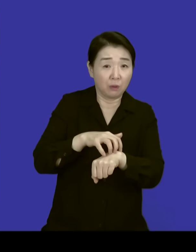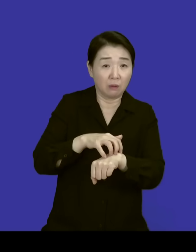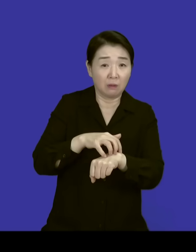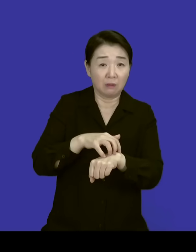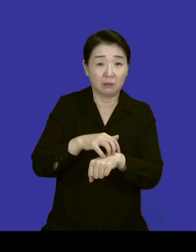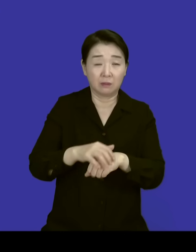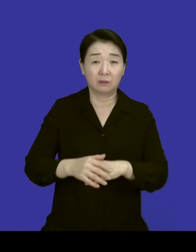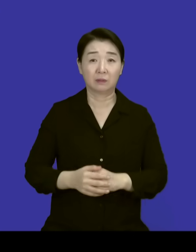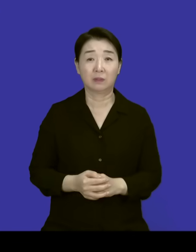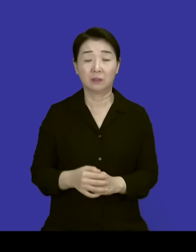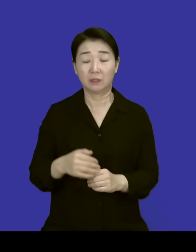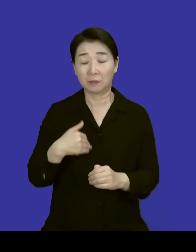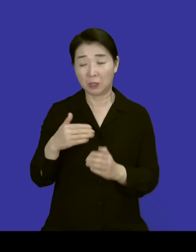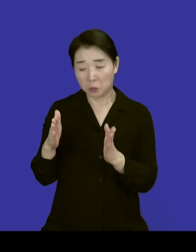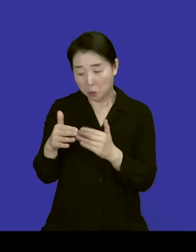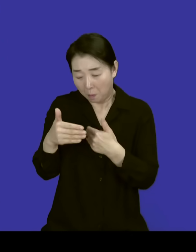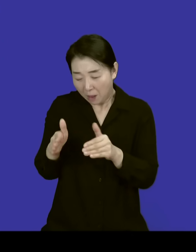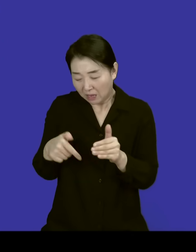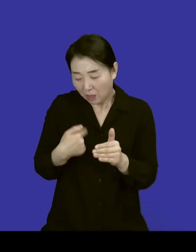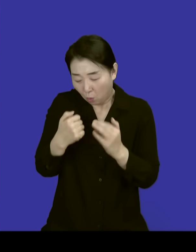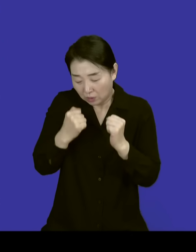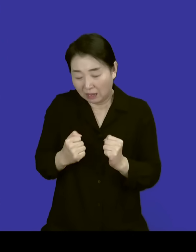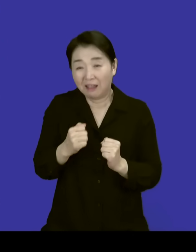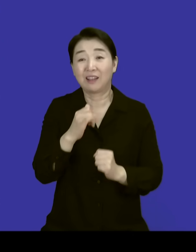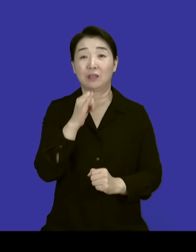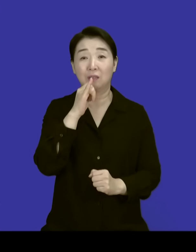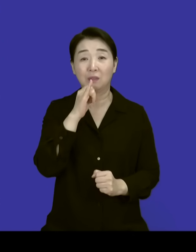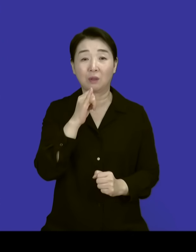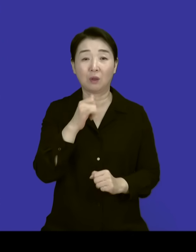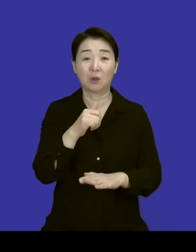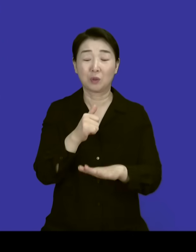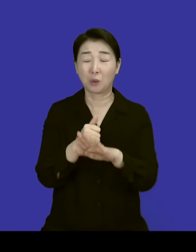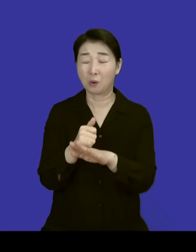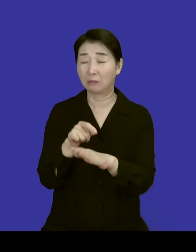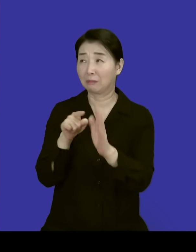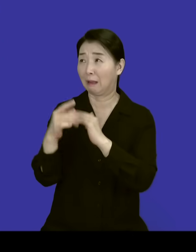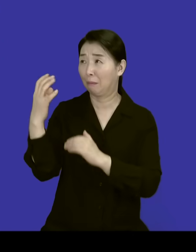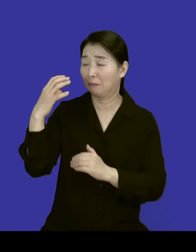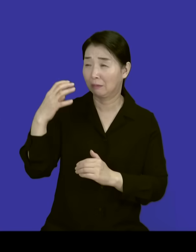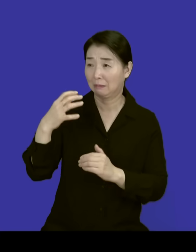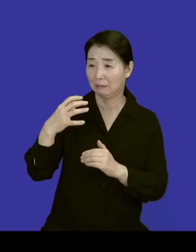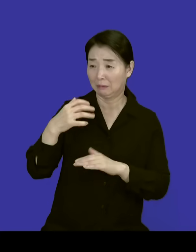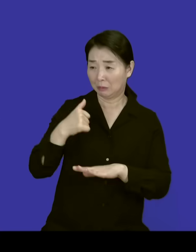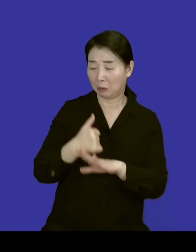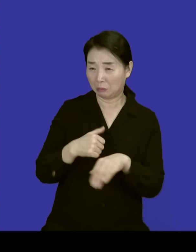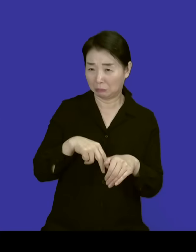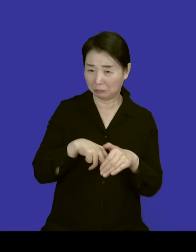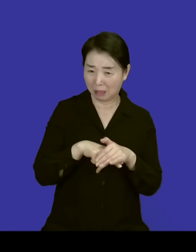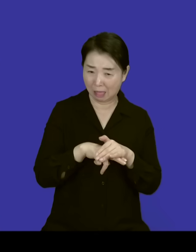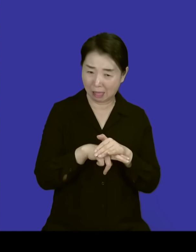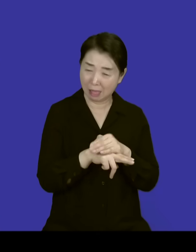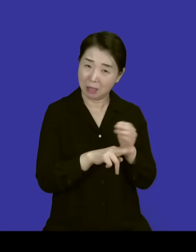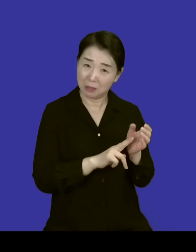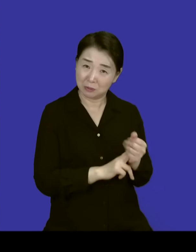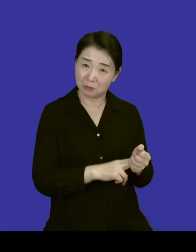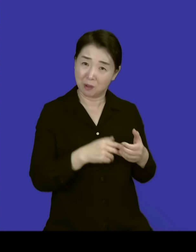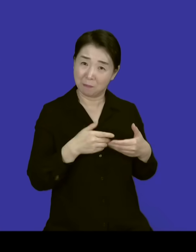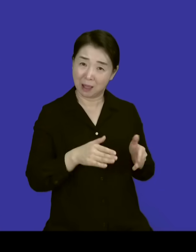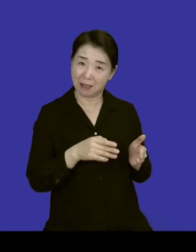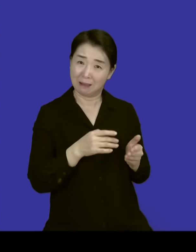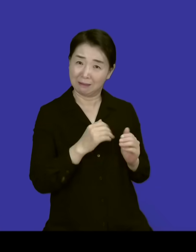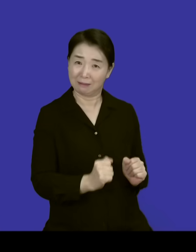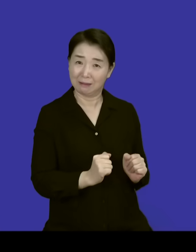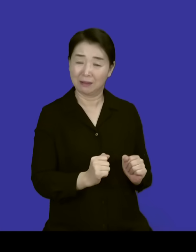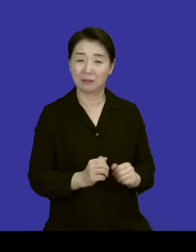방에 들어가서 있었거든요. 그래서 가봐야 맨날 혼나니까 본인이 이제 그런 구석으로 찾아 들어가는 거 아니겠어요? 근데 그 방으로 이제 또 보내줬어요 아버지도. 아버지 사실은. 보냈고. 네, 예.